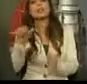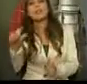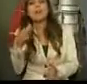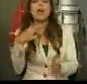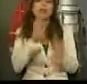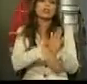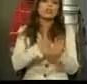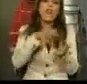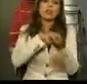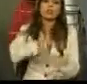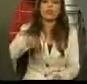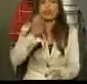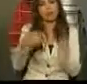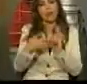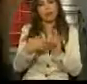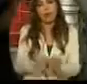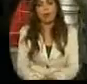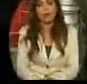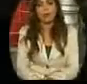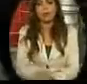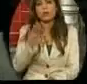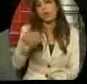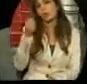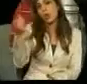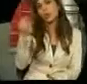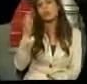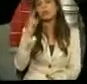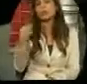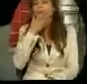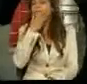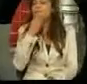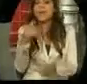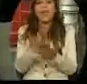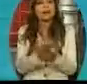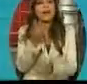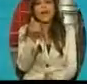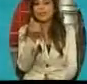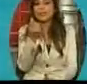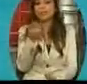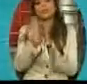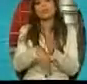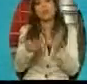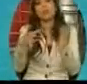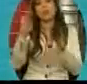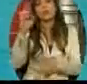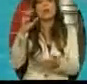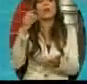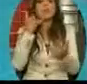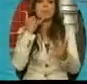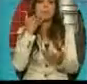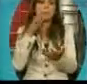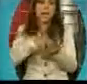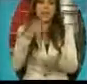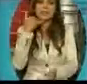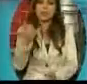שלנו? את יכולה לבדוק את זה. וגם סוכני הנסיעות יודעים יפה מאוד כמה להציע לנו כדי להיות זולים יותר ממרכז ההזמנות של